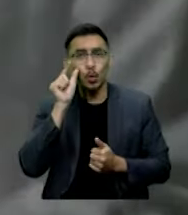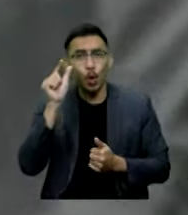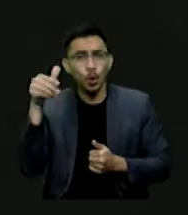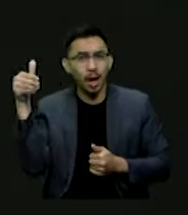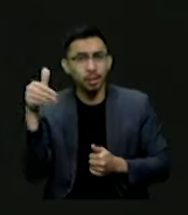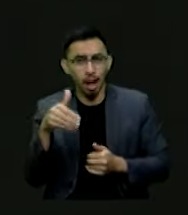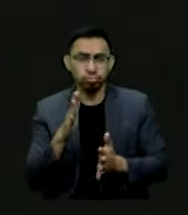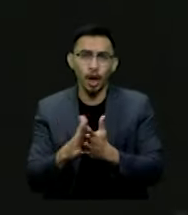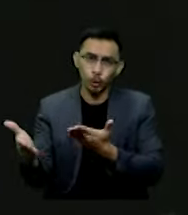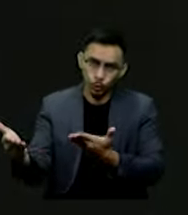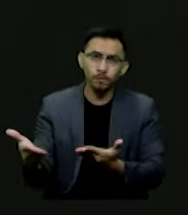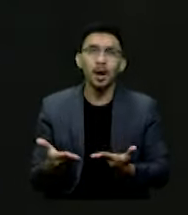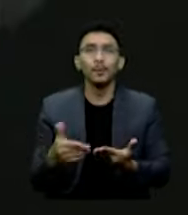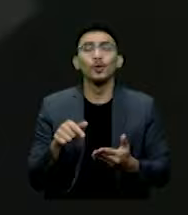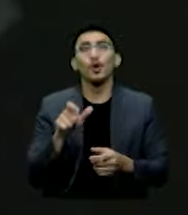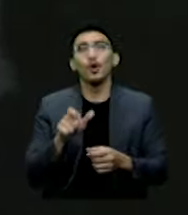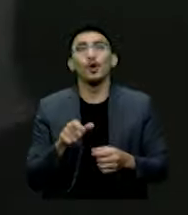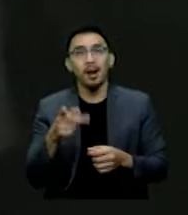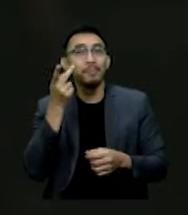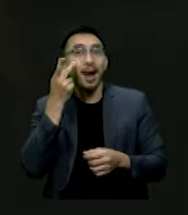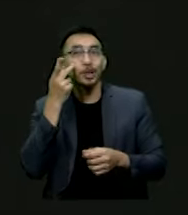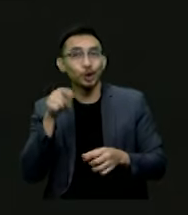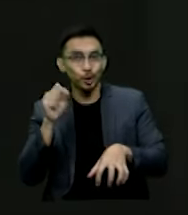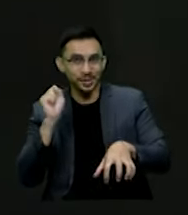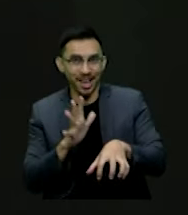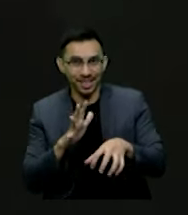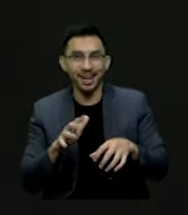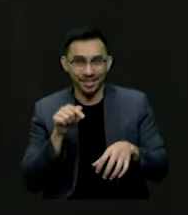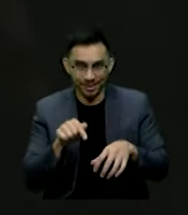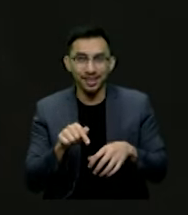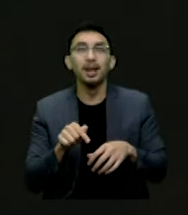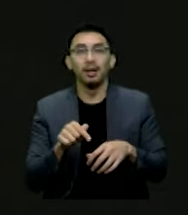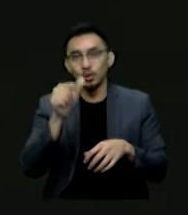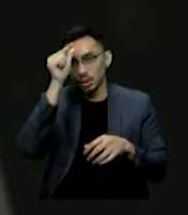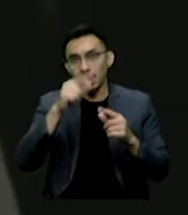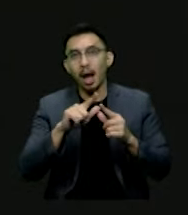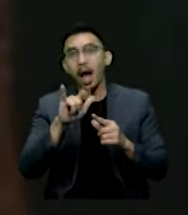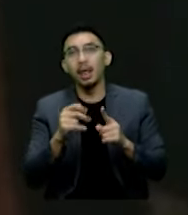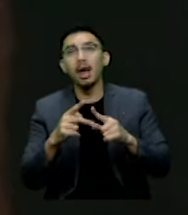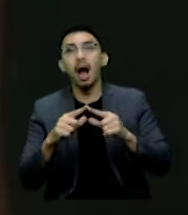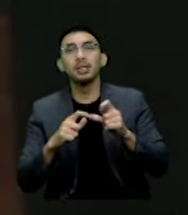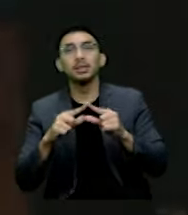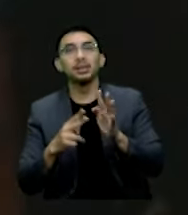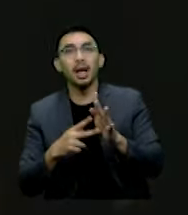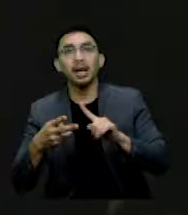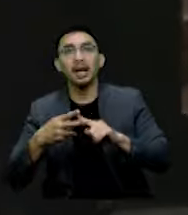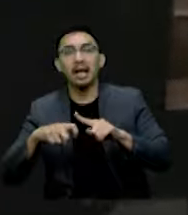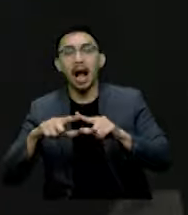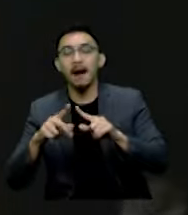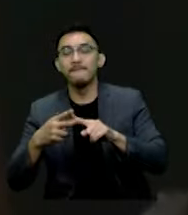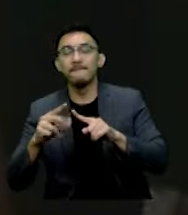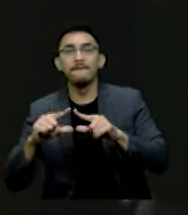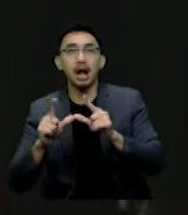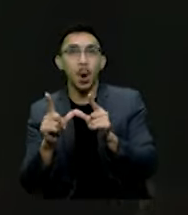Kehadiran Sandiaga Uno disambut langsung pengasuh Pondok Pesantren Al-Imaratul Mustaqimah, Kiai Haji Ali Hasan Karauf, dan sejumlah tokoh